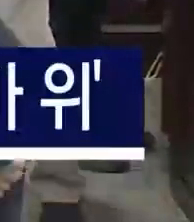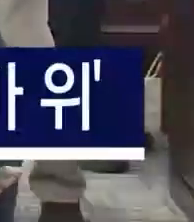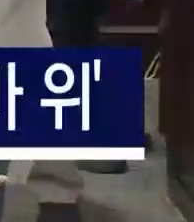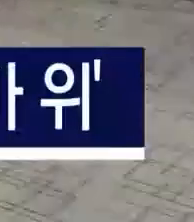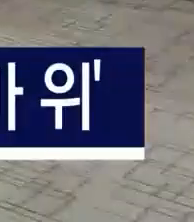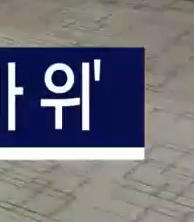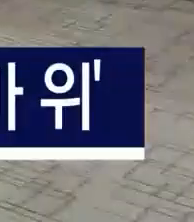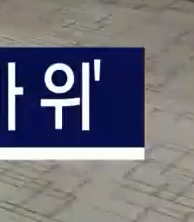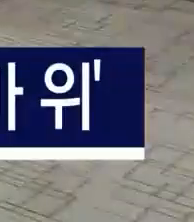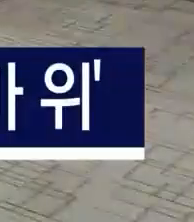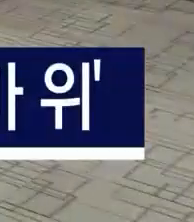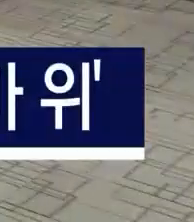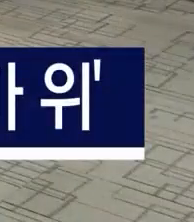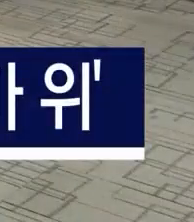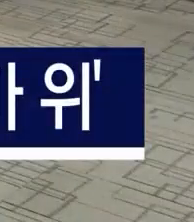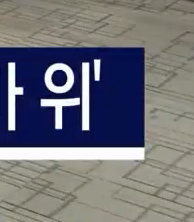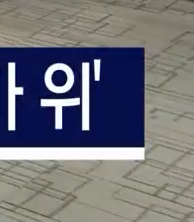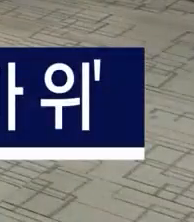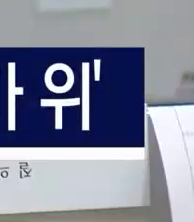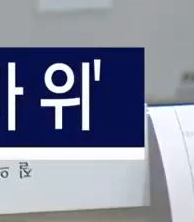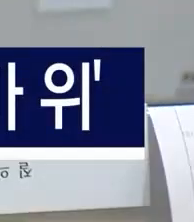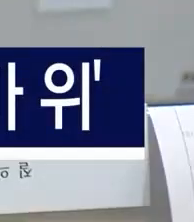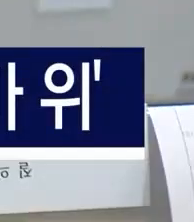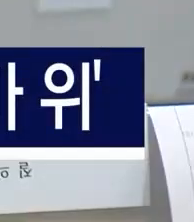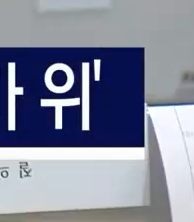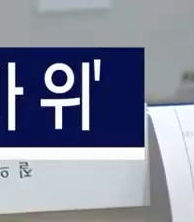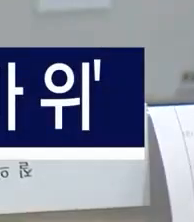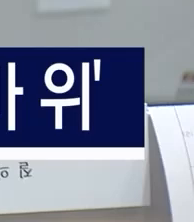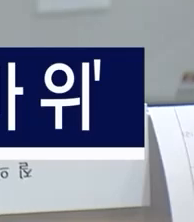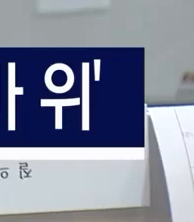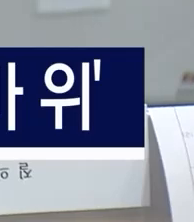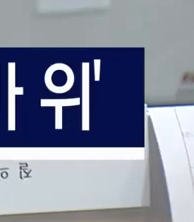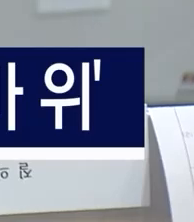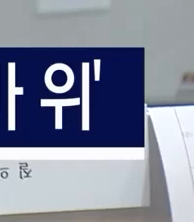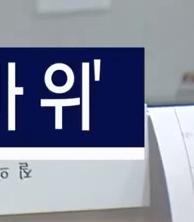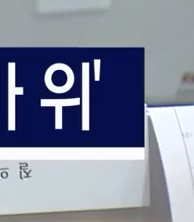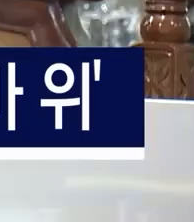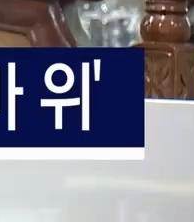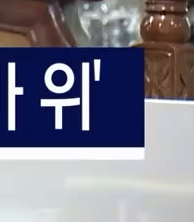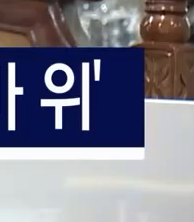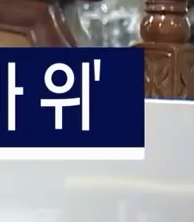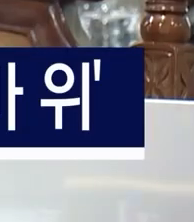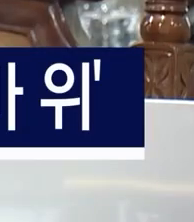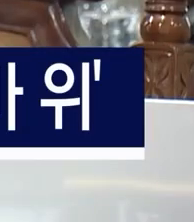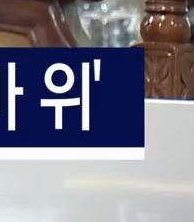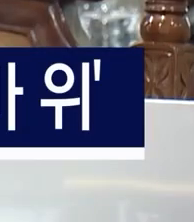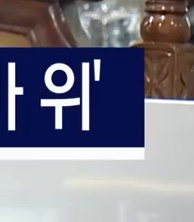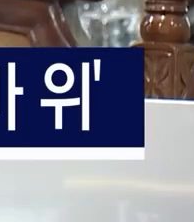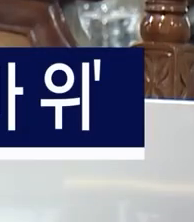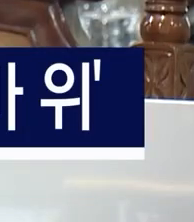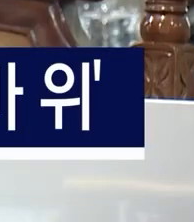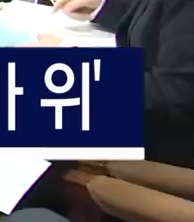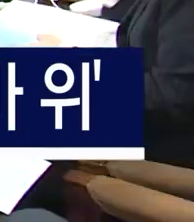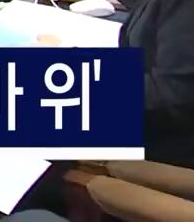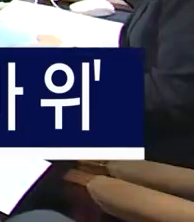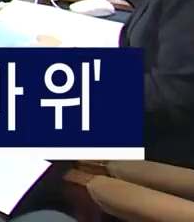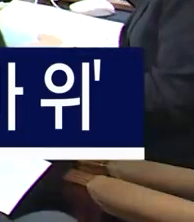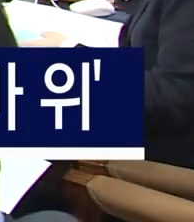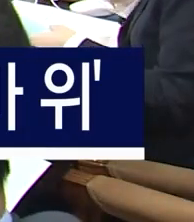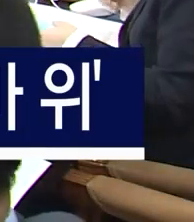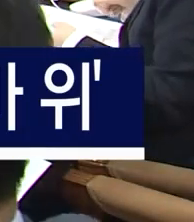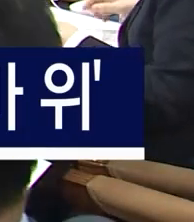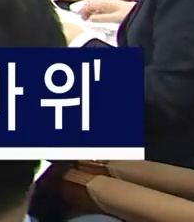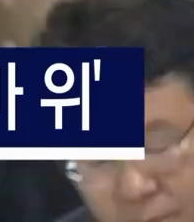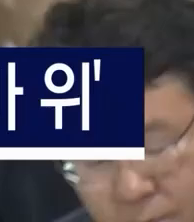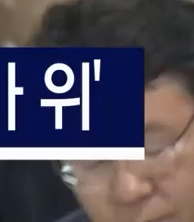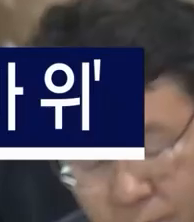에너지 관련 16개 공공기관에 대한 국정감사에서 여야 의원들은 한전이 송배전망 설치를 안일하게 대응해